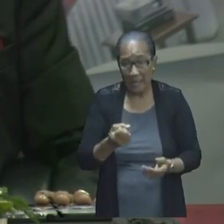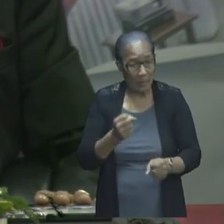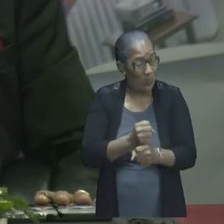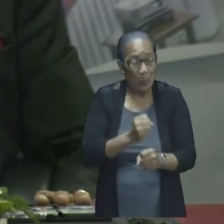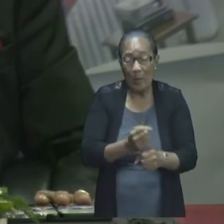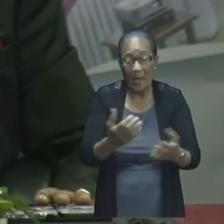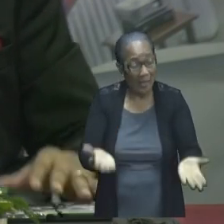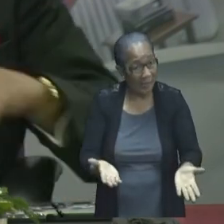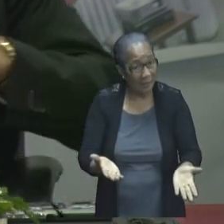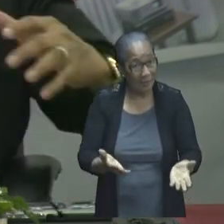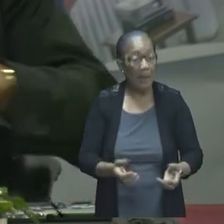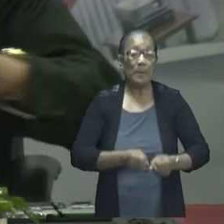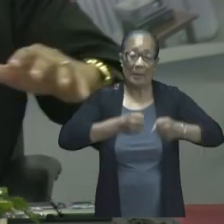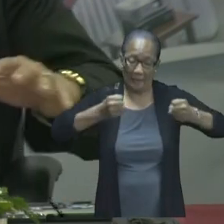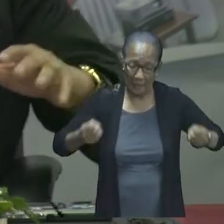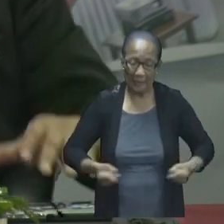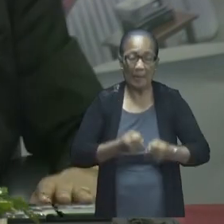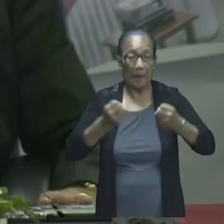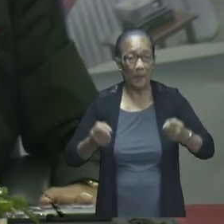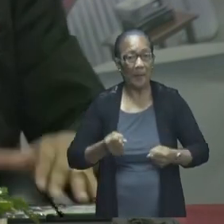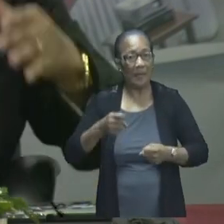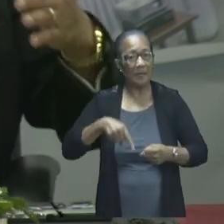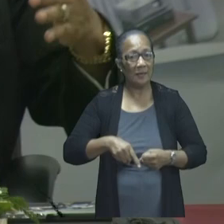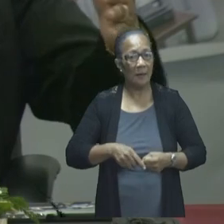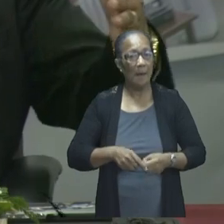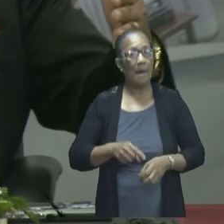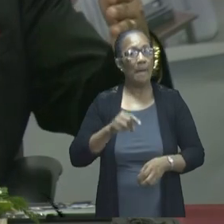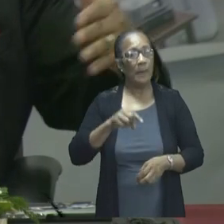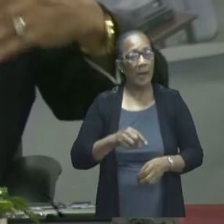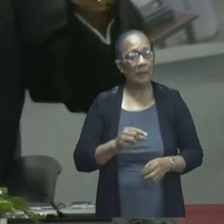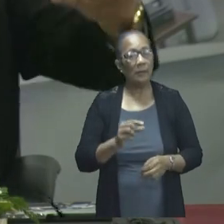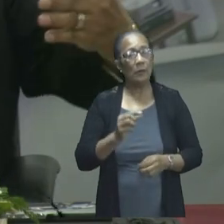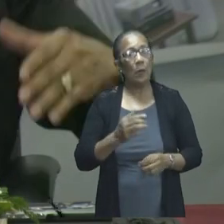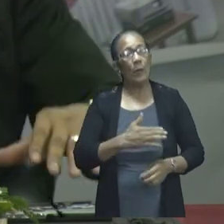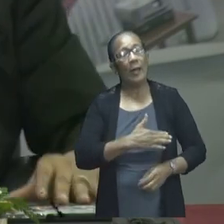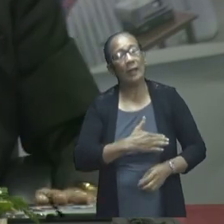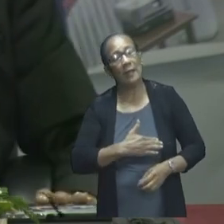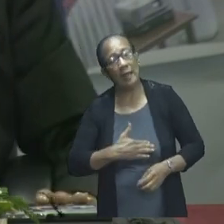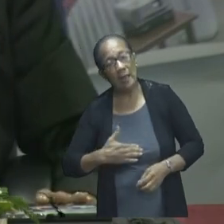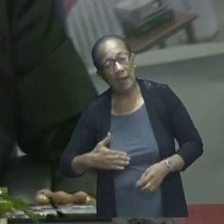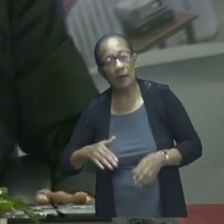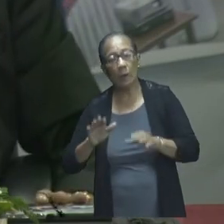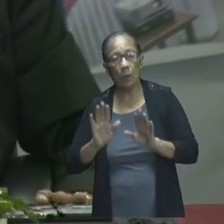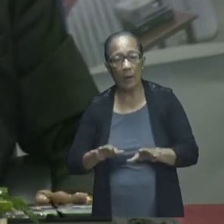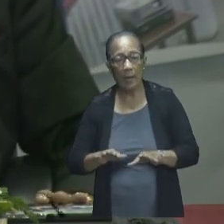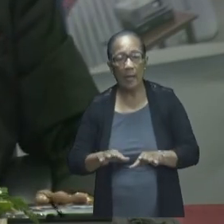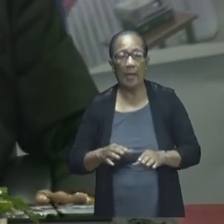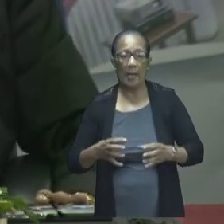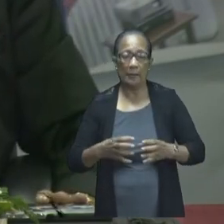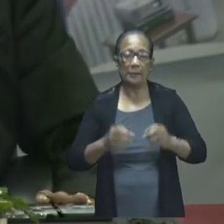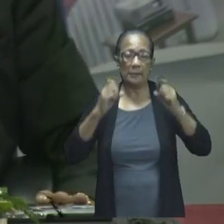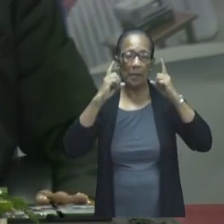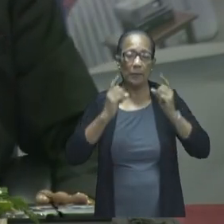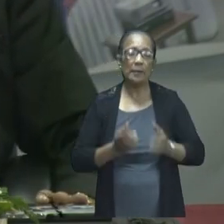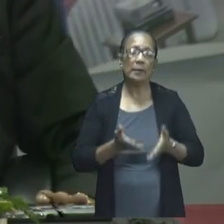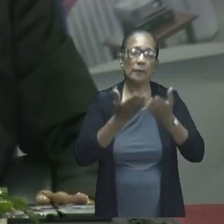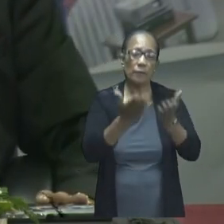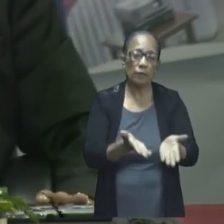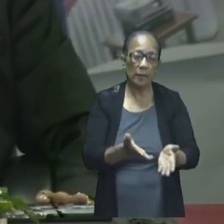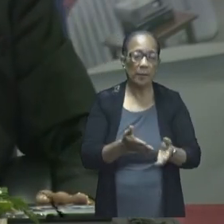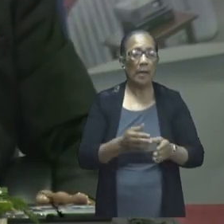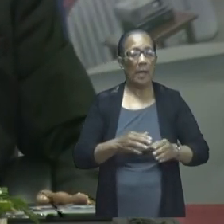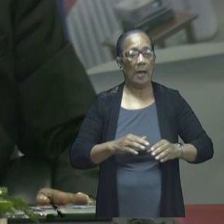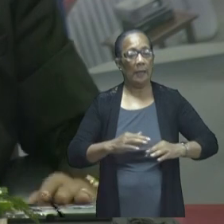we zeggen wat deze campagne maar dit is echt nu het is wel een tijdje geduurd maar we was daar naar de samen leveren presenteren aan de hand van de inventarisatie ook door een